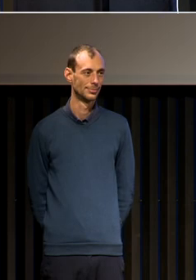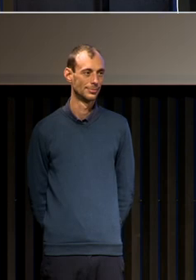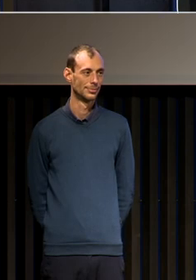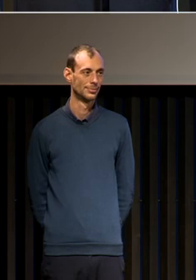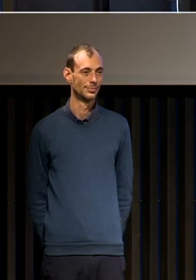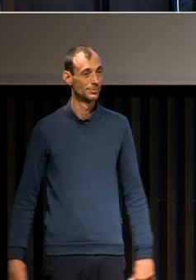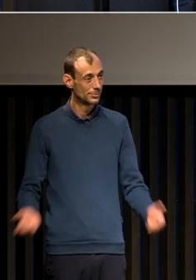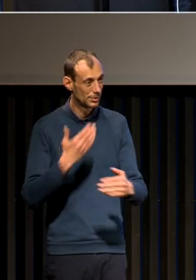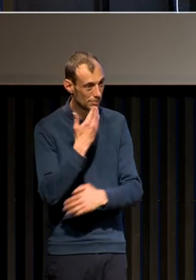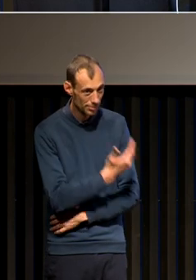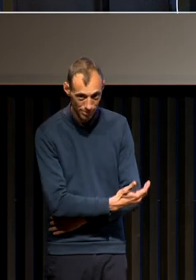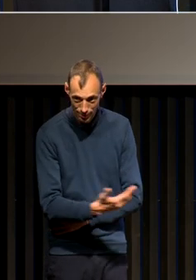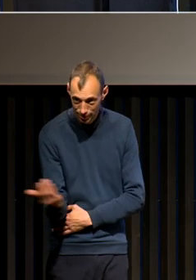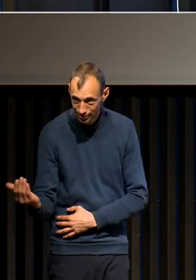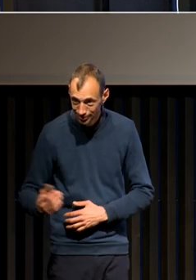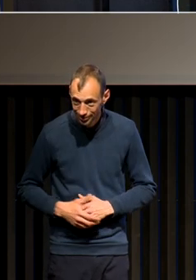Bonjour.